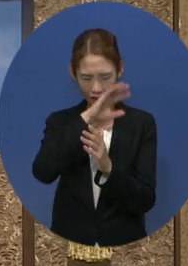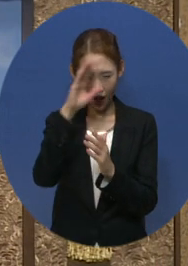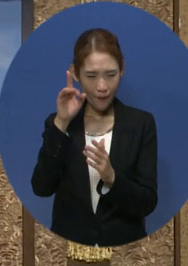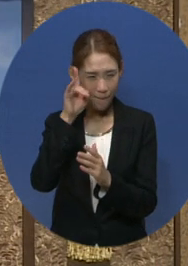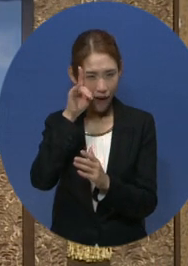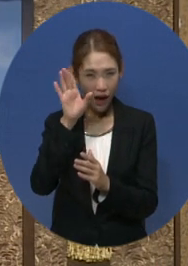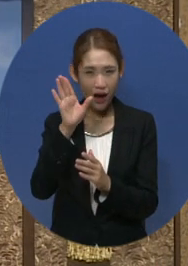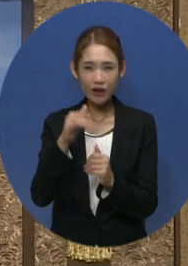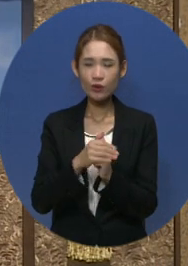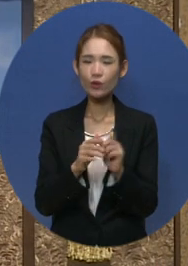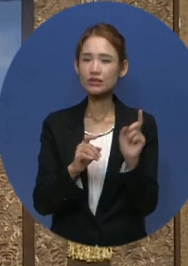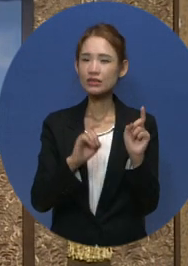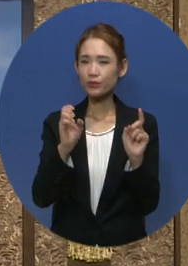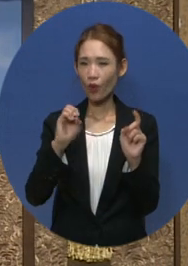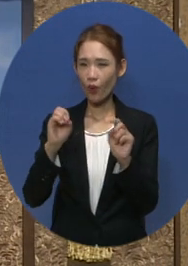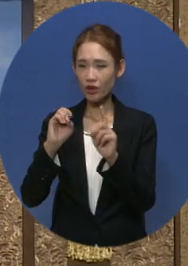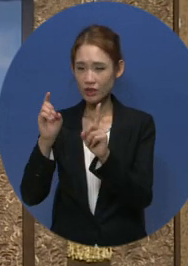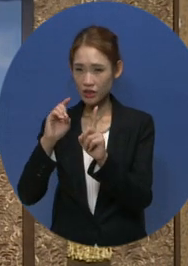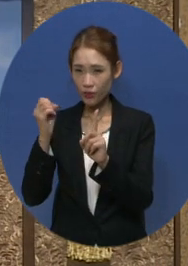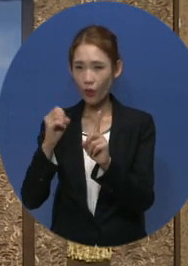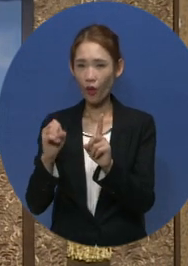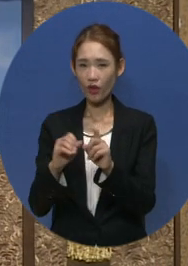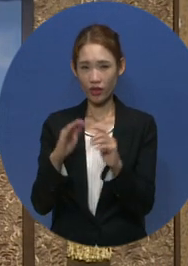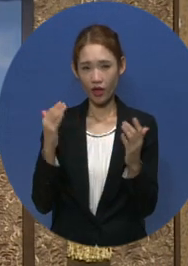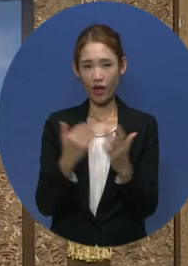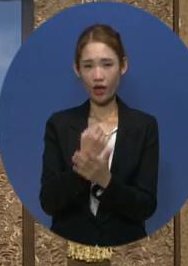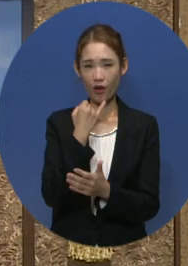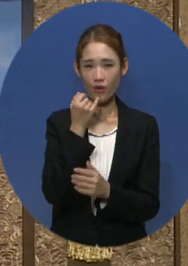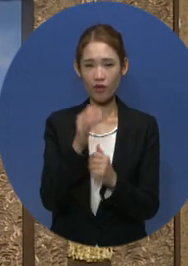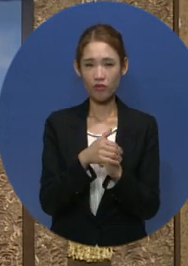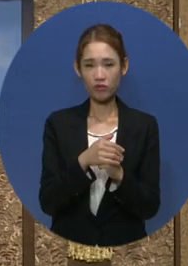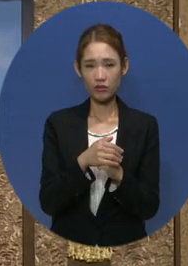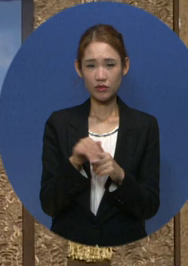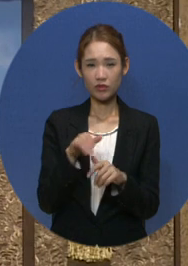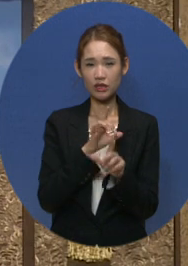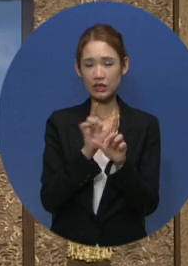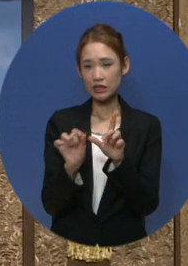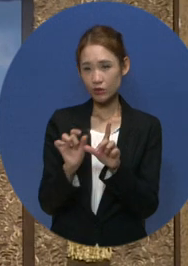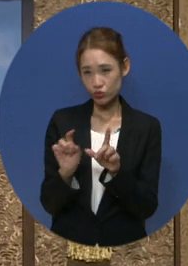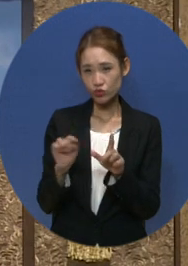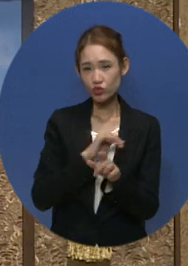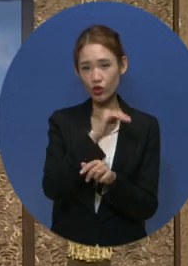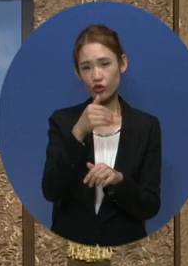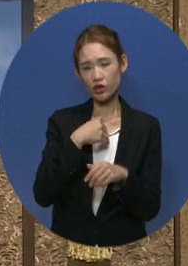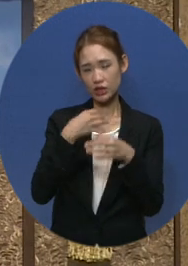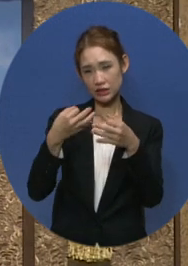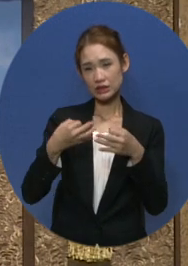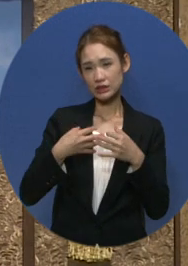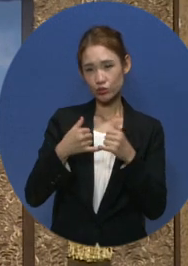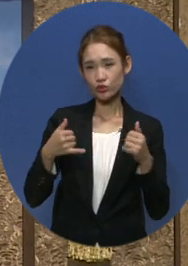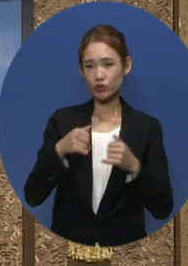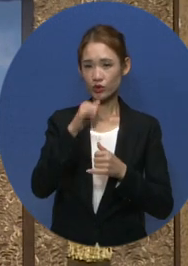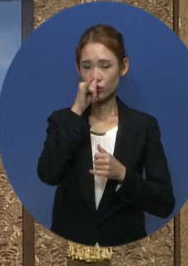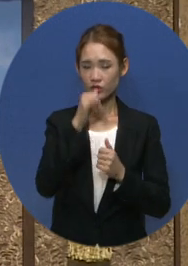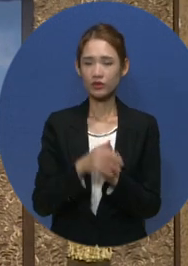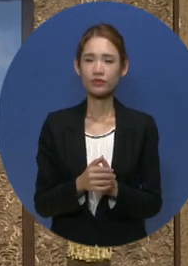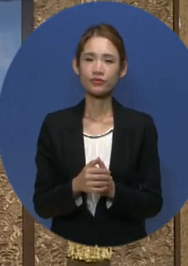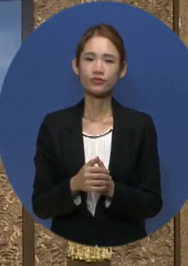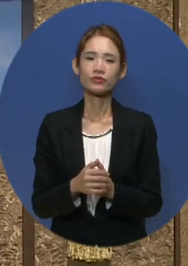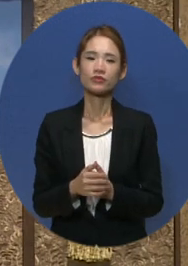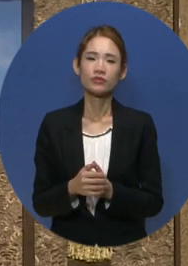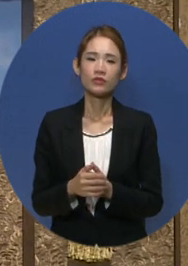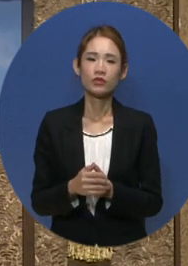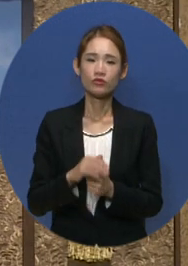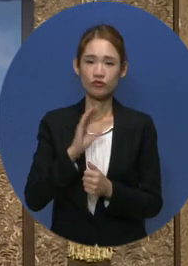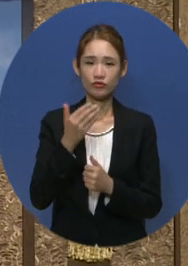뭐 10%나 1%만 하셔도 되거든요. 네. 아무튼 그 일부분을 저희들에게 기부해 주시는 분도 있는데, 네. 저희가